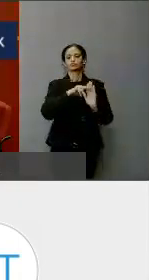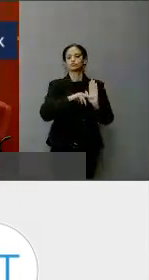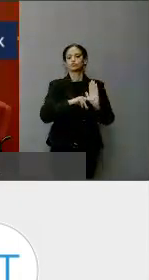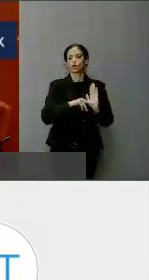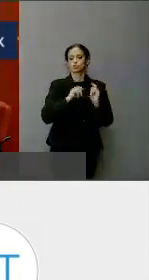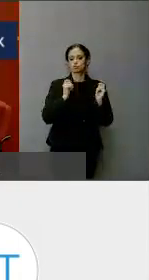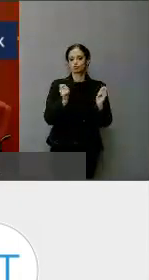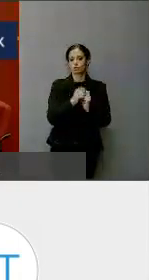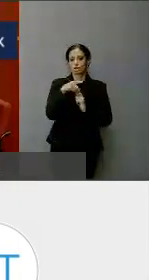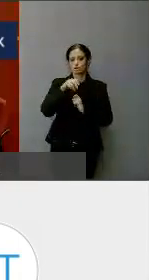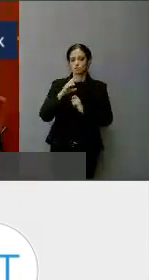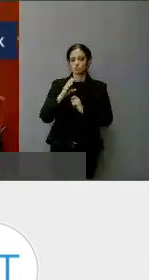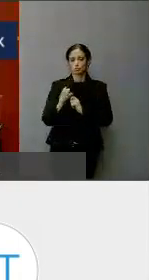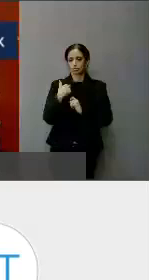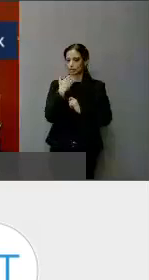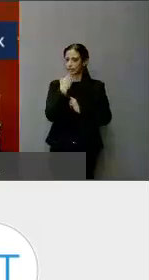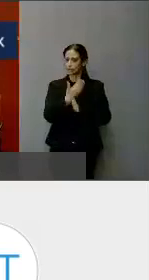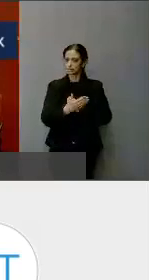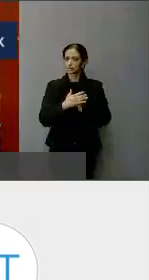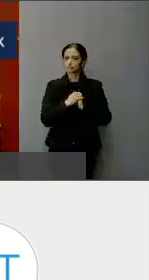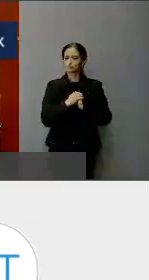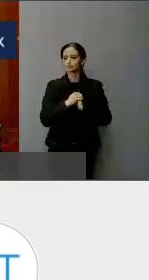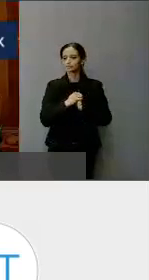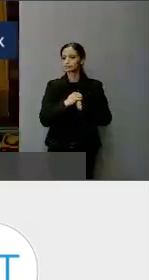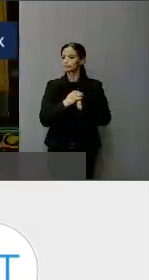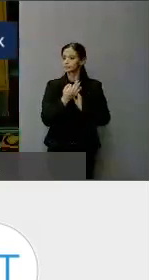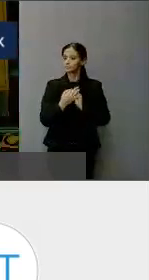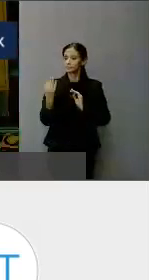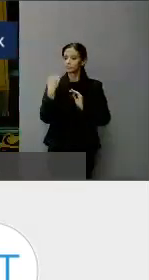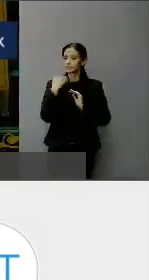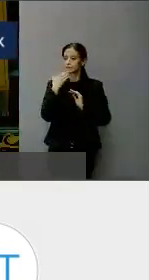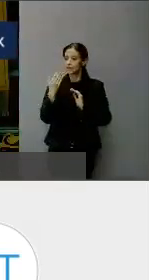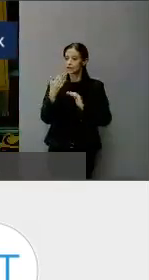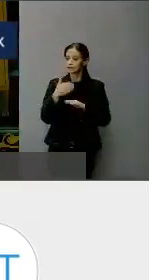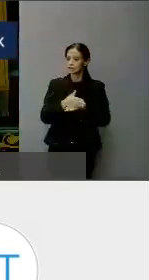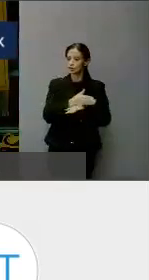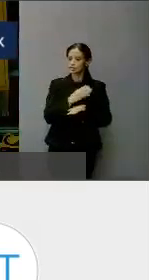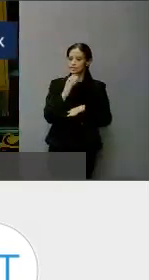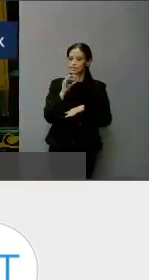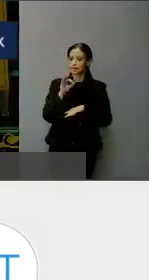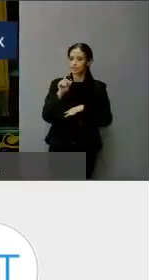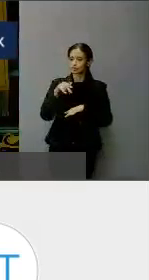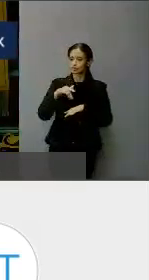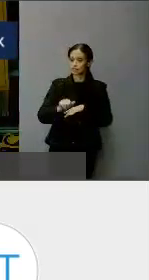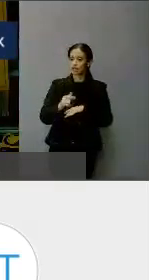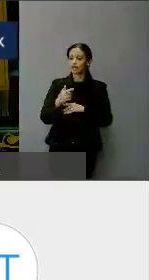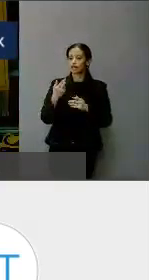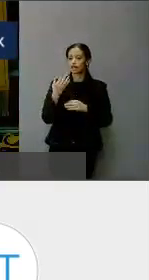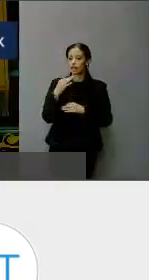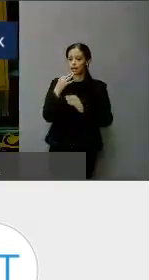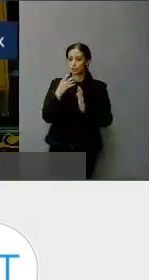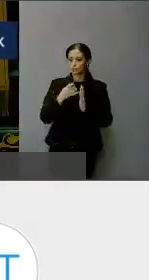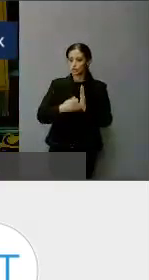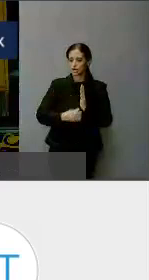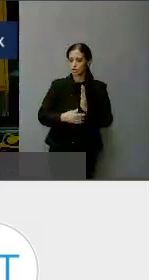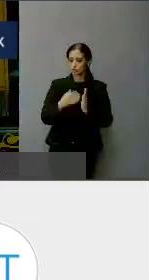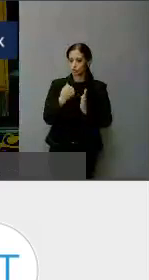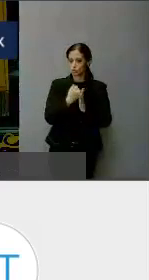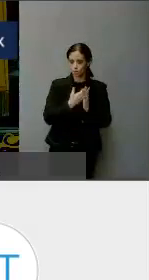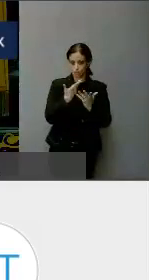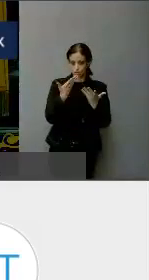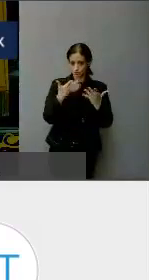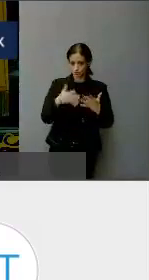grazie e ne grazie consigliera fontana anche lei abbiamo terminato illustrazioni tutti i documenti